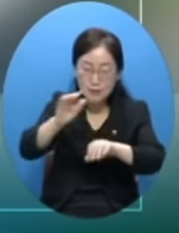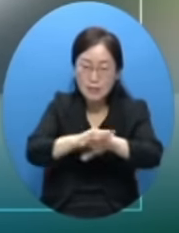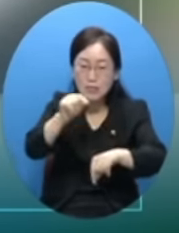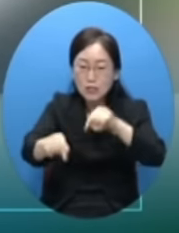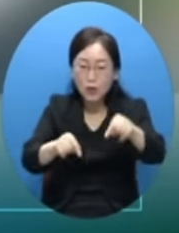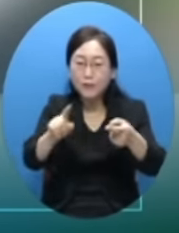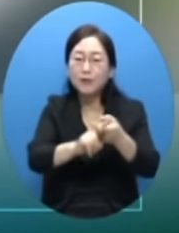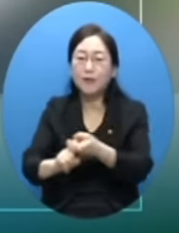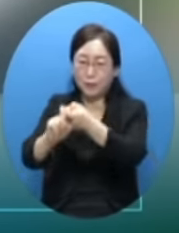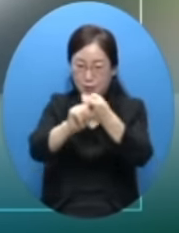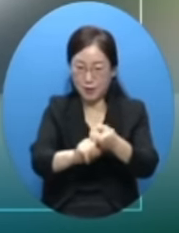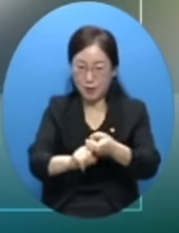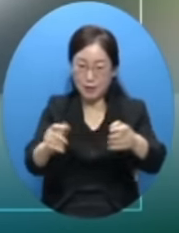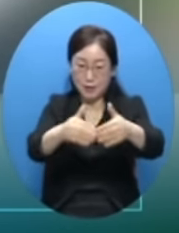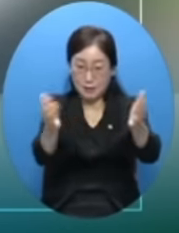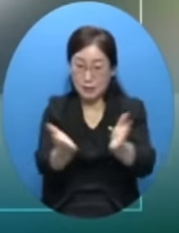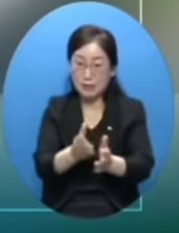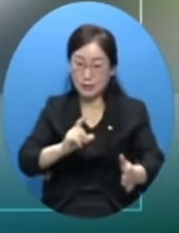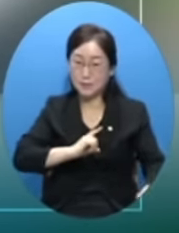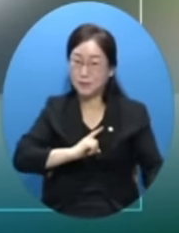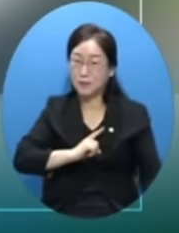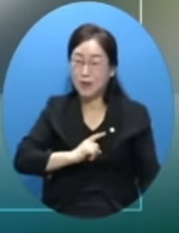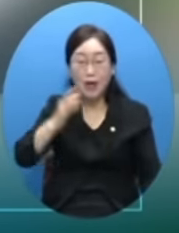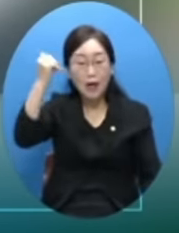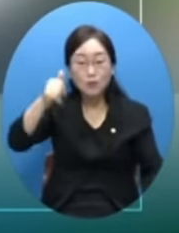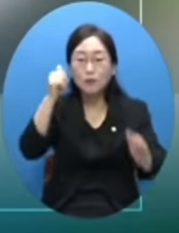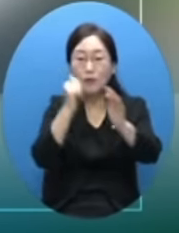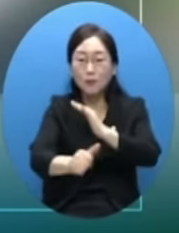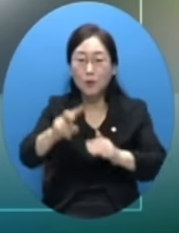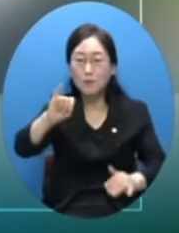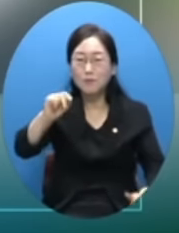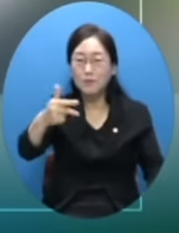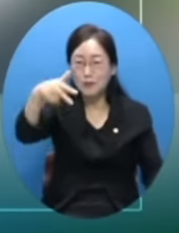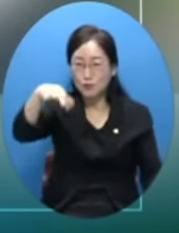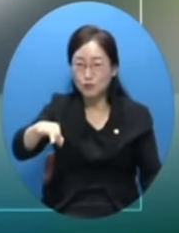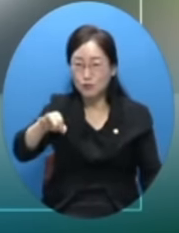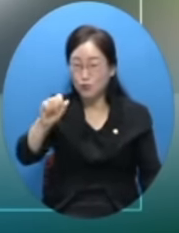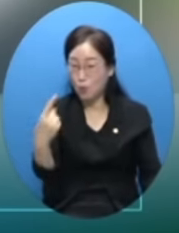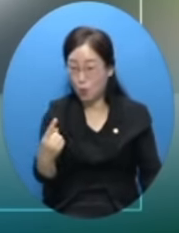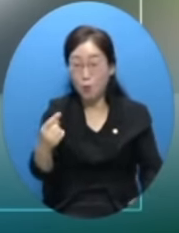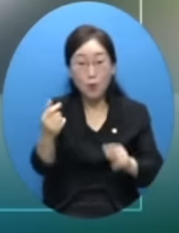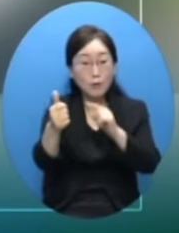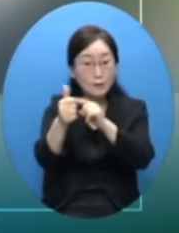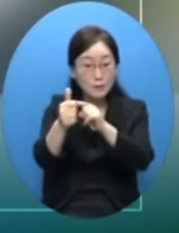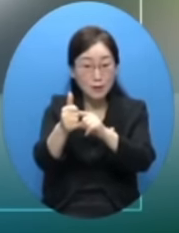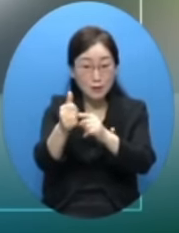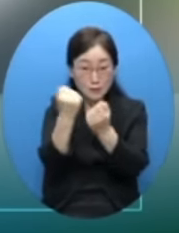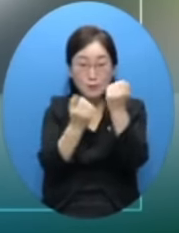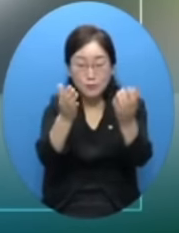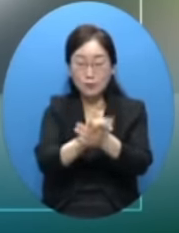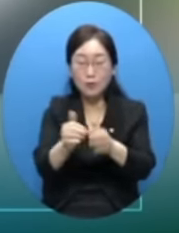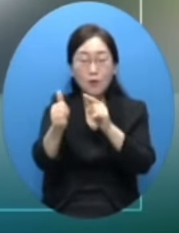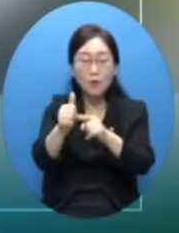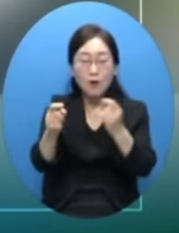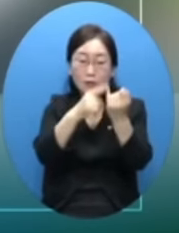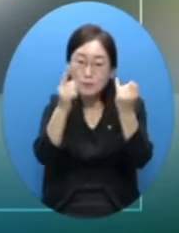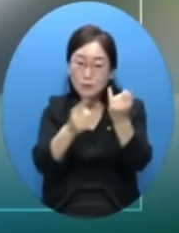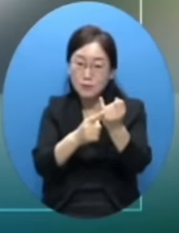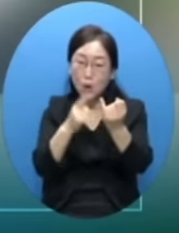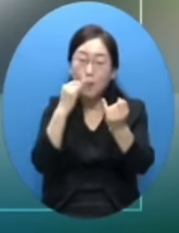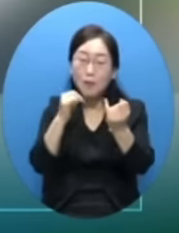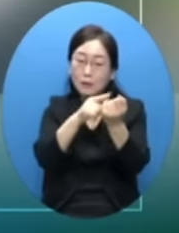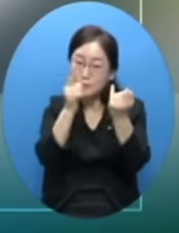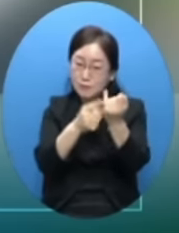법인 대표인 민준호 대표 이야기입니다. 민준호 대표는 모태신앙으로 태어났습니다. 믿는 집안에